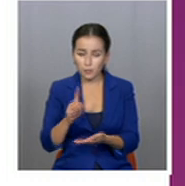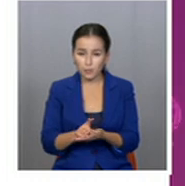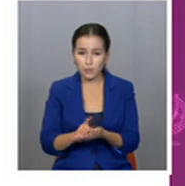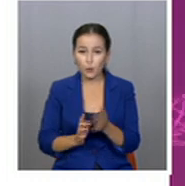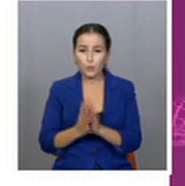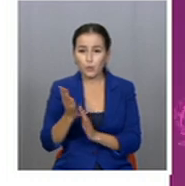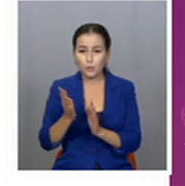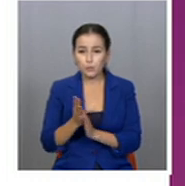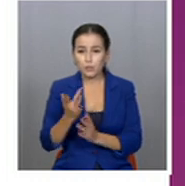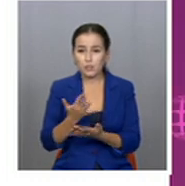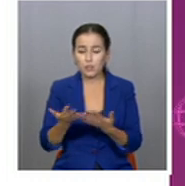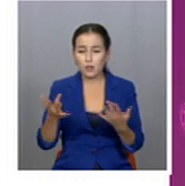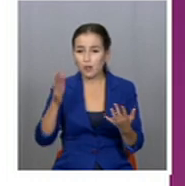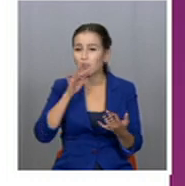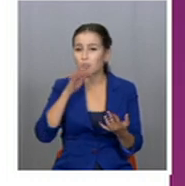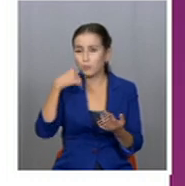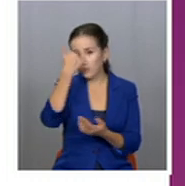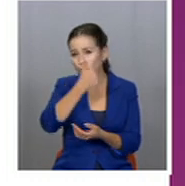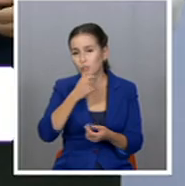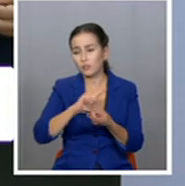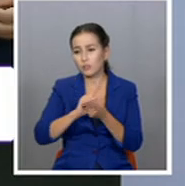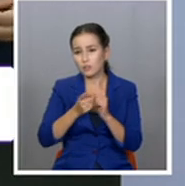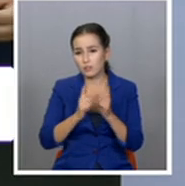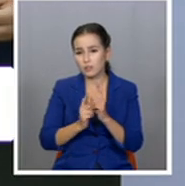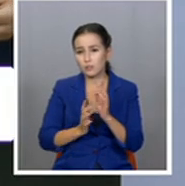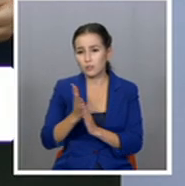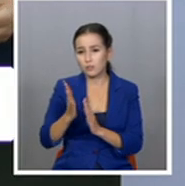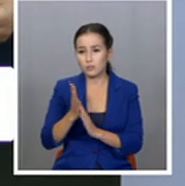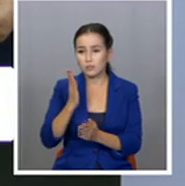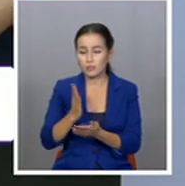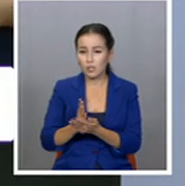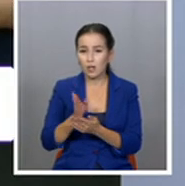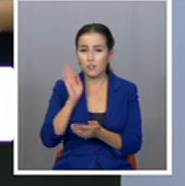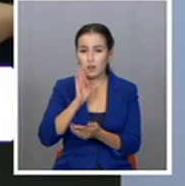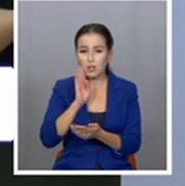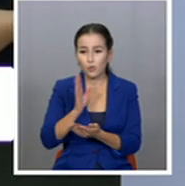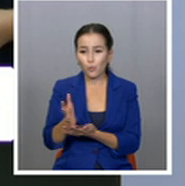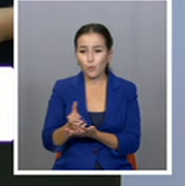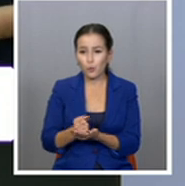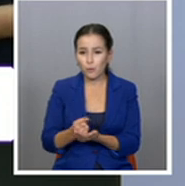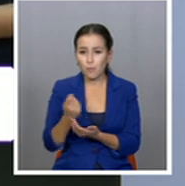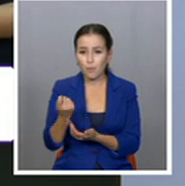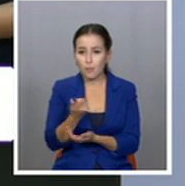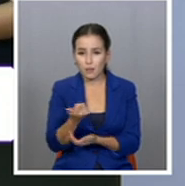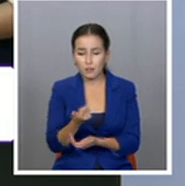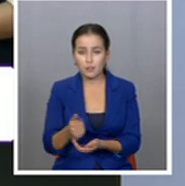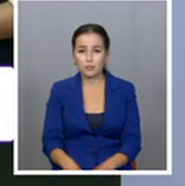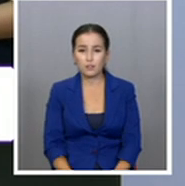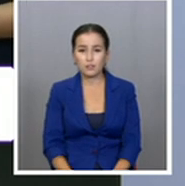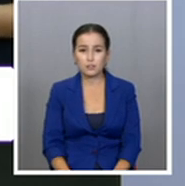жыл маусымдарына байланысты өсуі, су қорының аздығы.